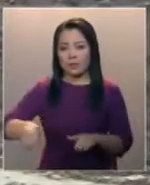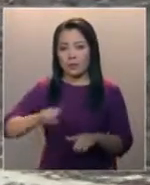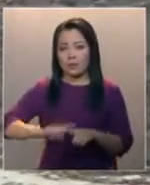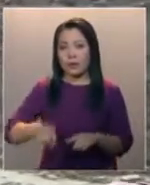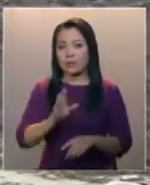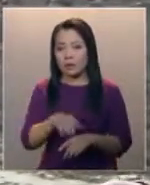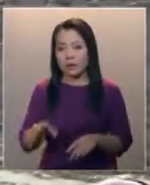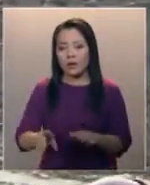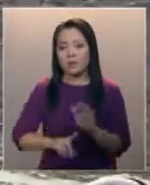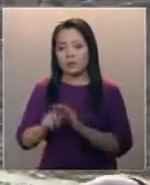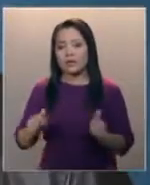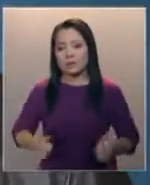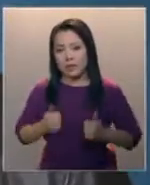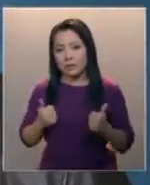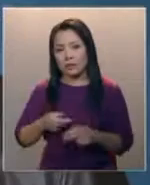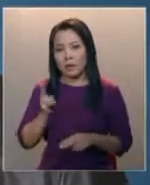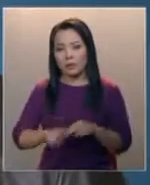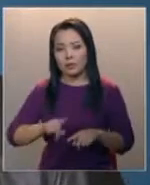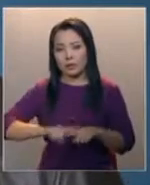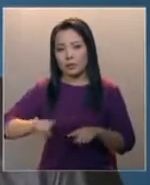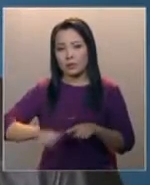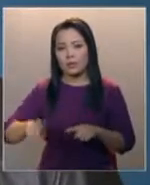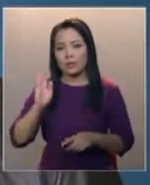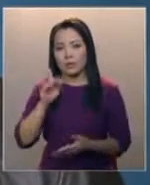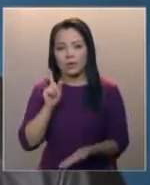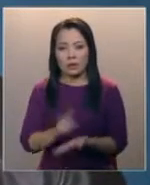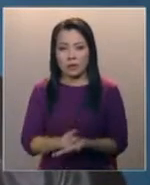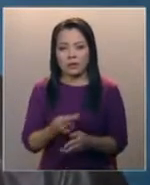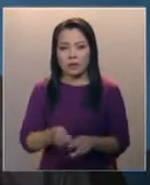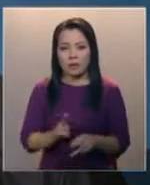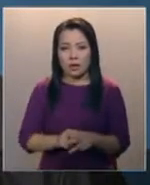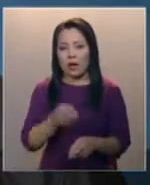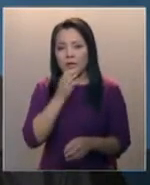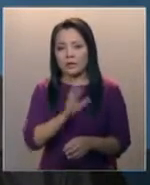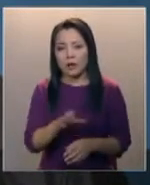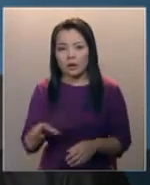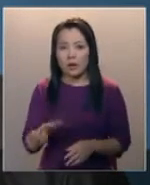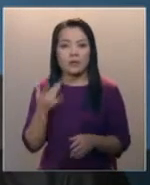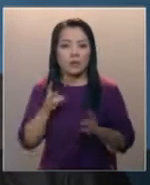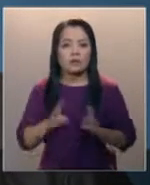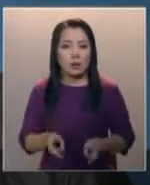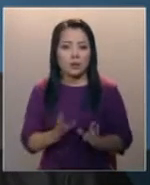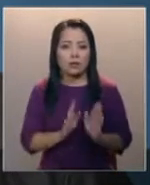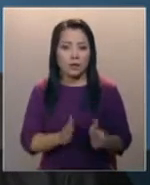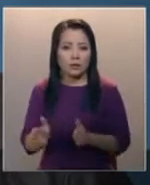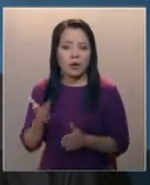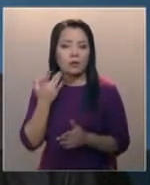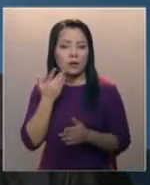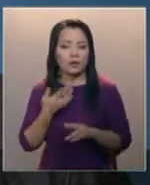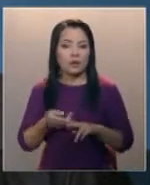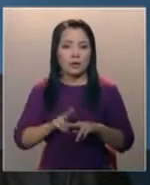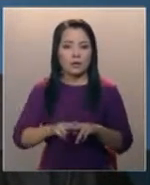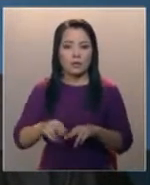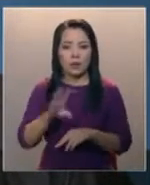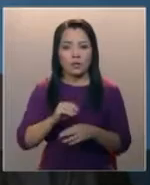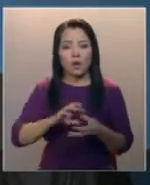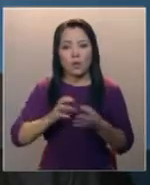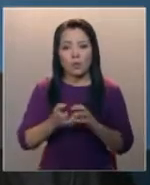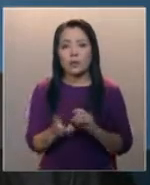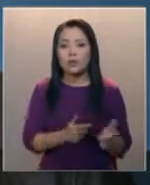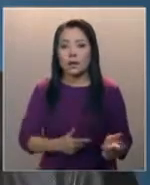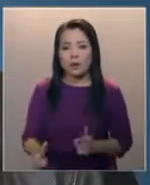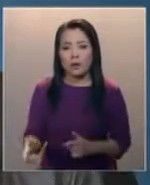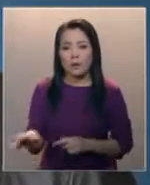тырмысамыз бітіруге. Жылу беру жаңағы кестесін бұзған емеспіз, бұзбаймыз да. Бәрі дайын, көміріміз